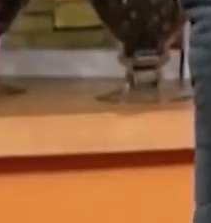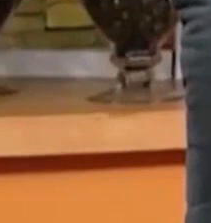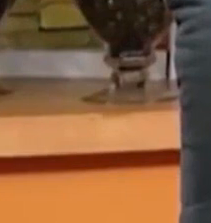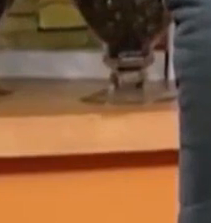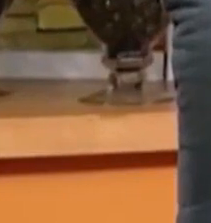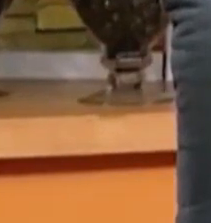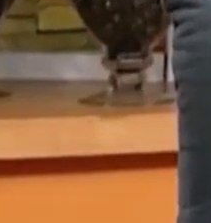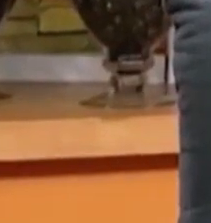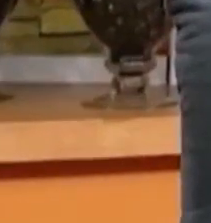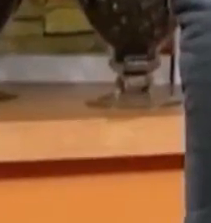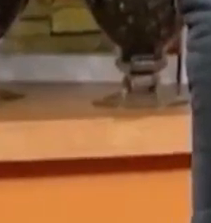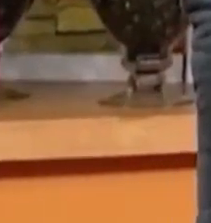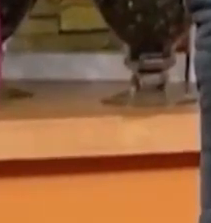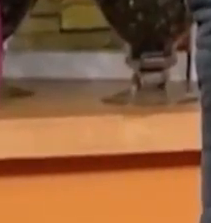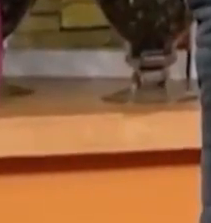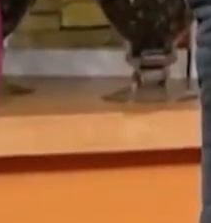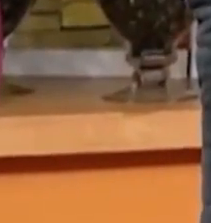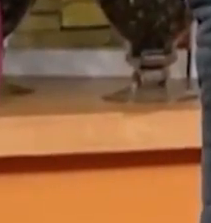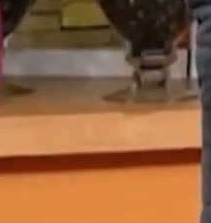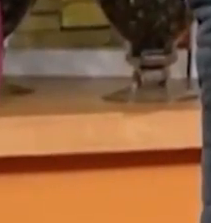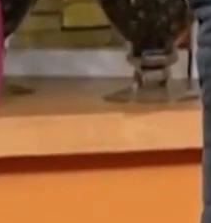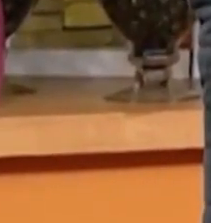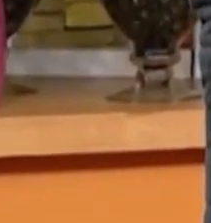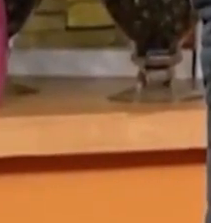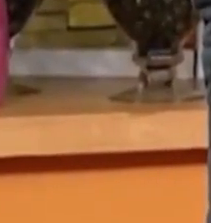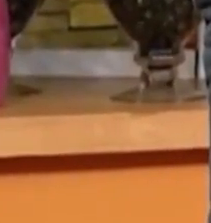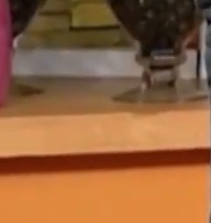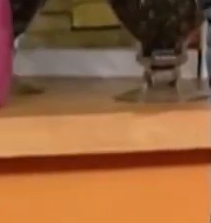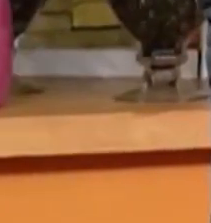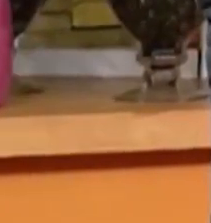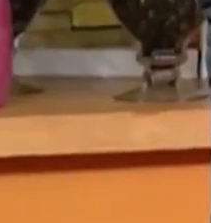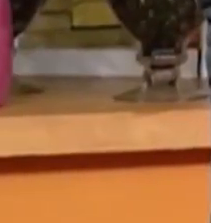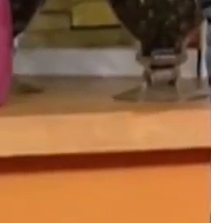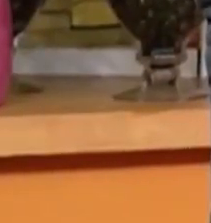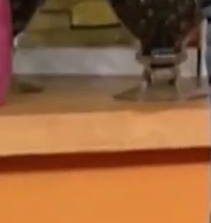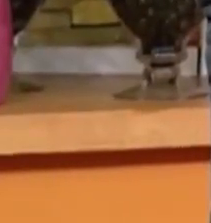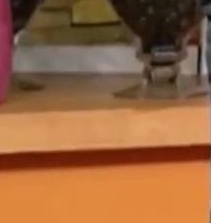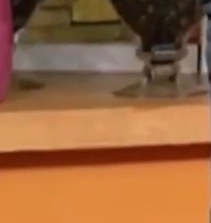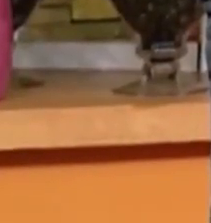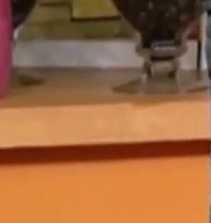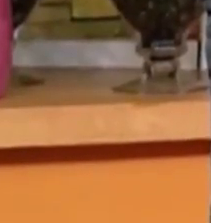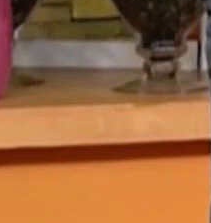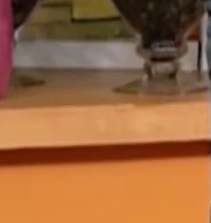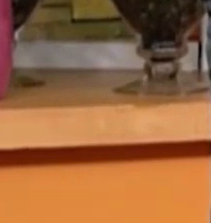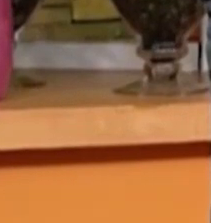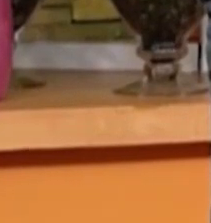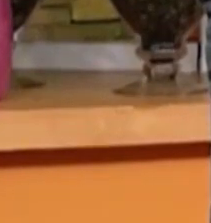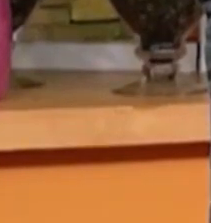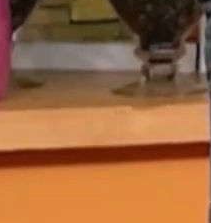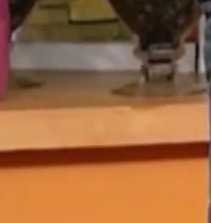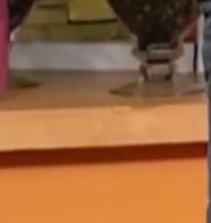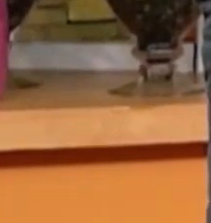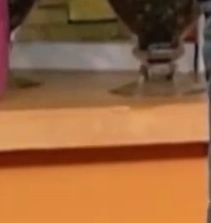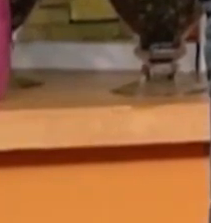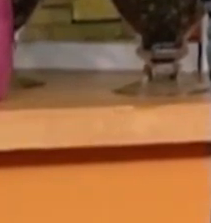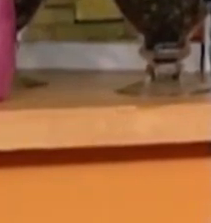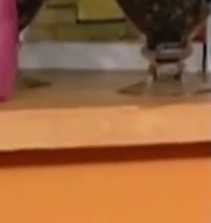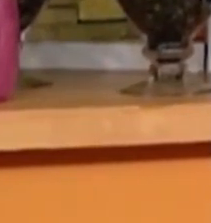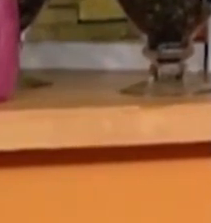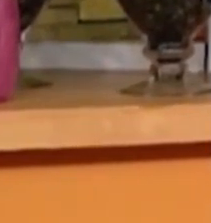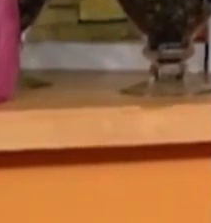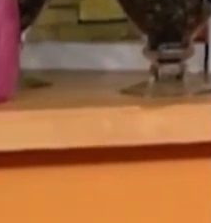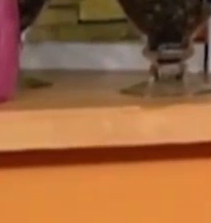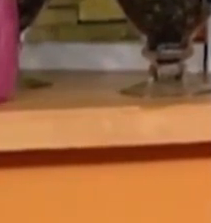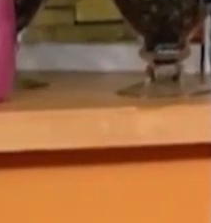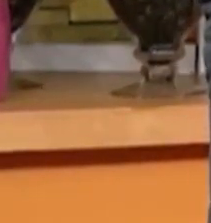Igan, mauna ka sa mga balita. Panoorin ang unang balita sa unang hirit at iba pang award-winning news ka sa youtube.com/GMA News.